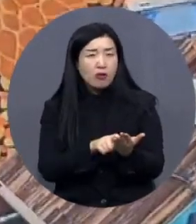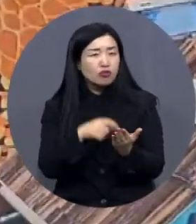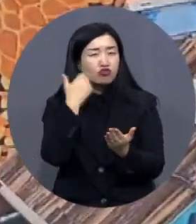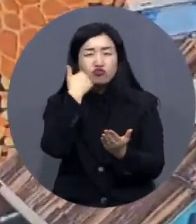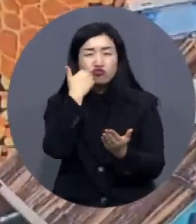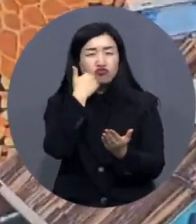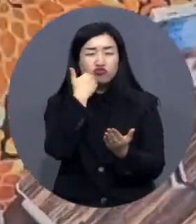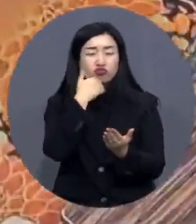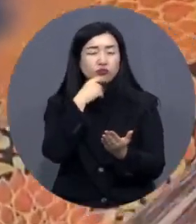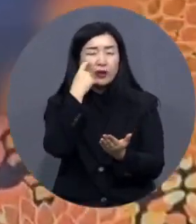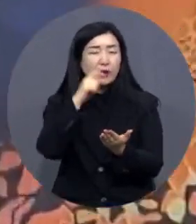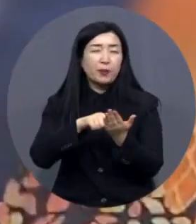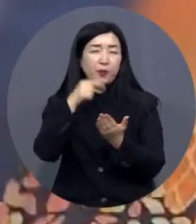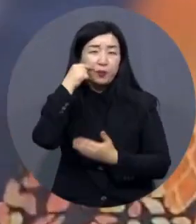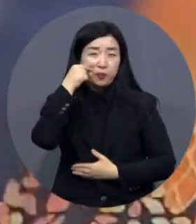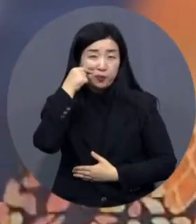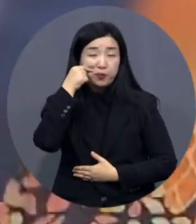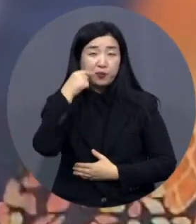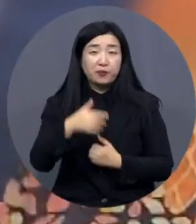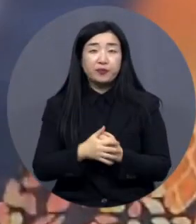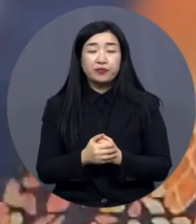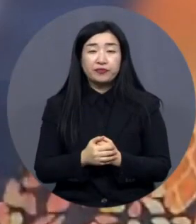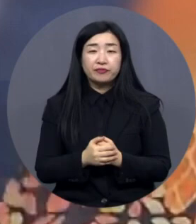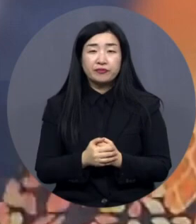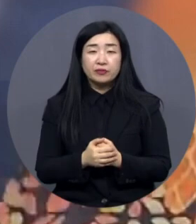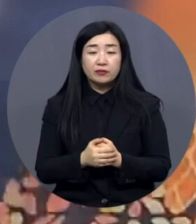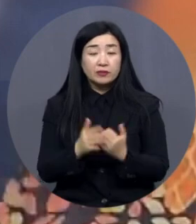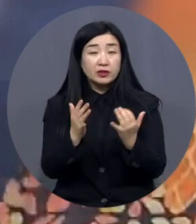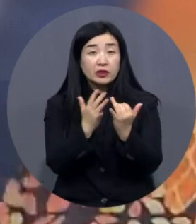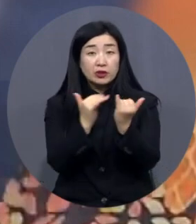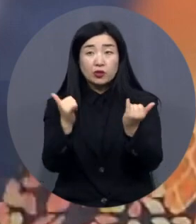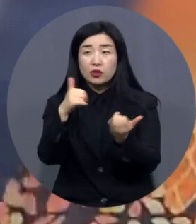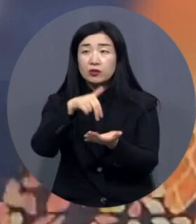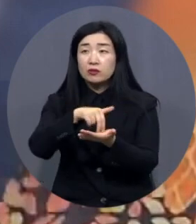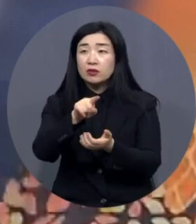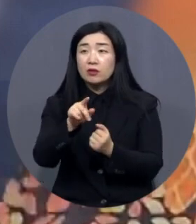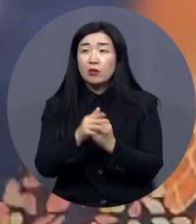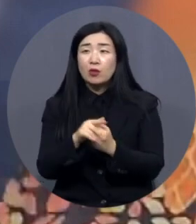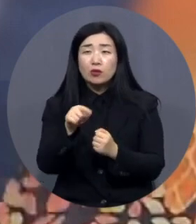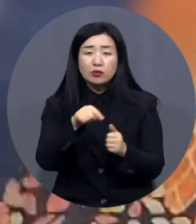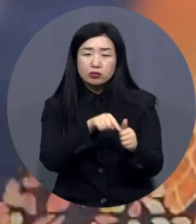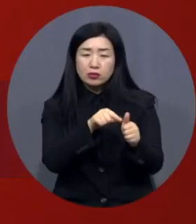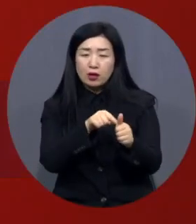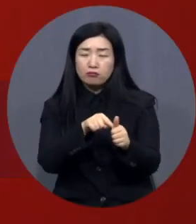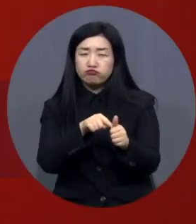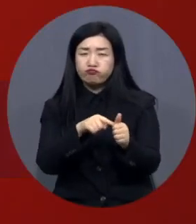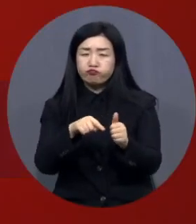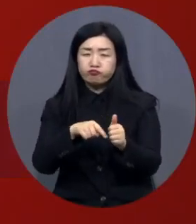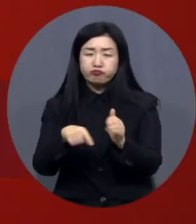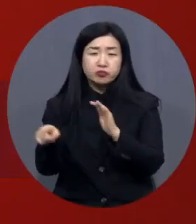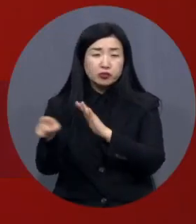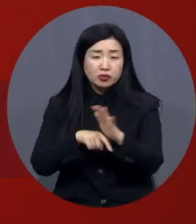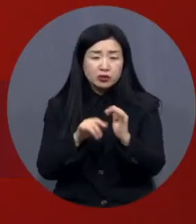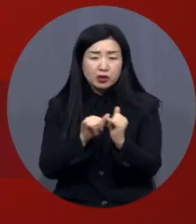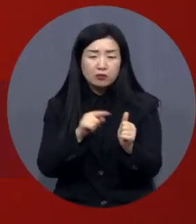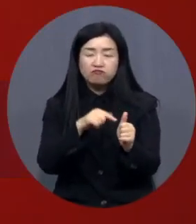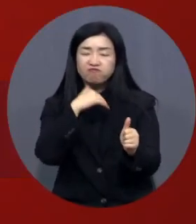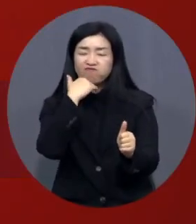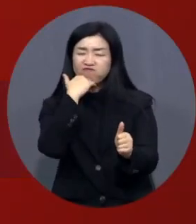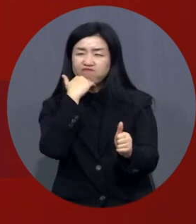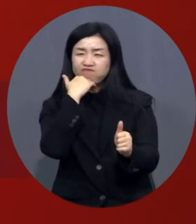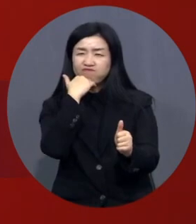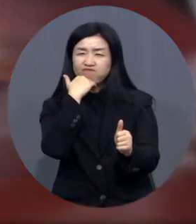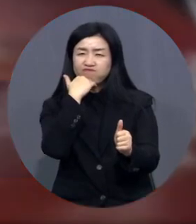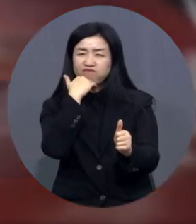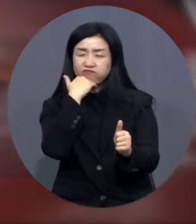눈치채지 못했습니다 직원이 뭐 계속 그 사람 어디까지 기다렸다면 누군지는 알겠지만은 게임을